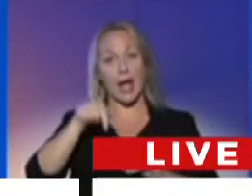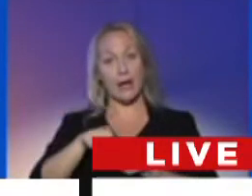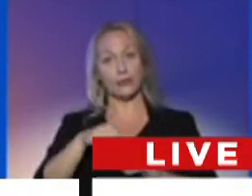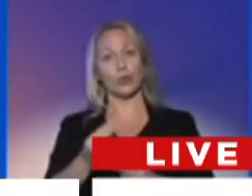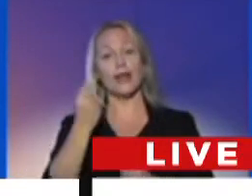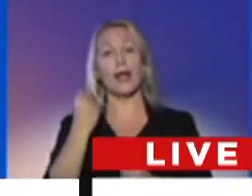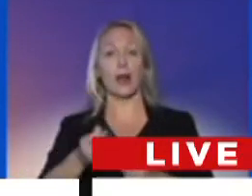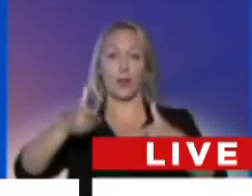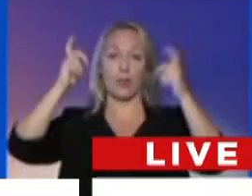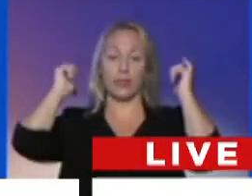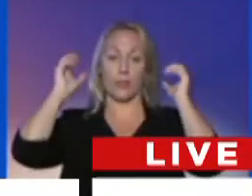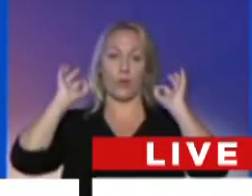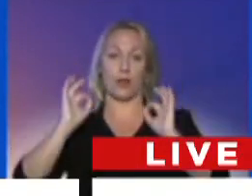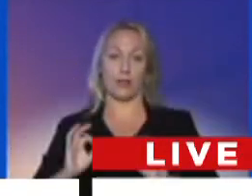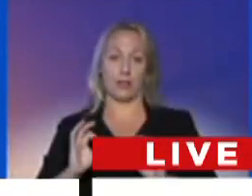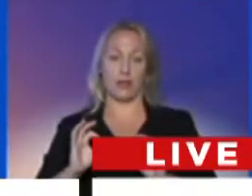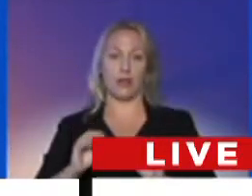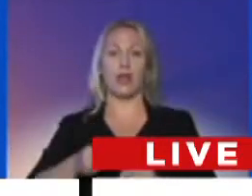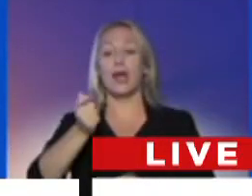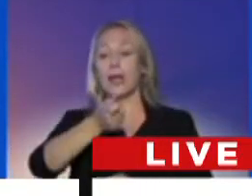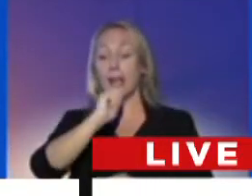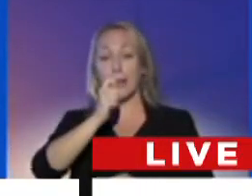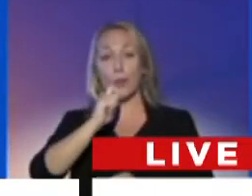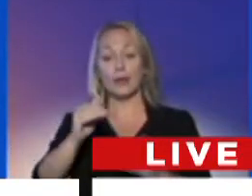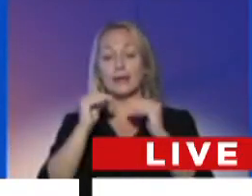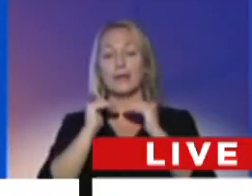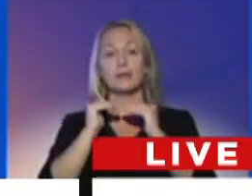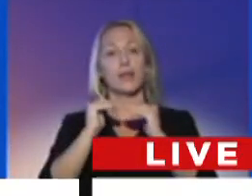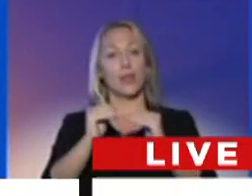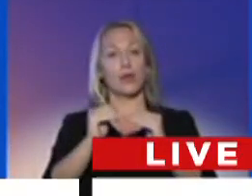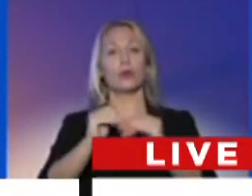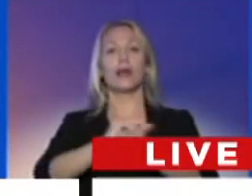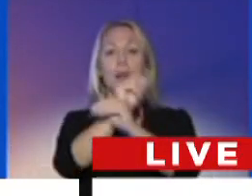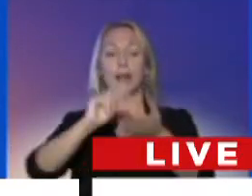δημοκρατία, είναι κάτι καλό για την πολιτική σταθερότητα, είναι κάτι καλό για την οικονομία.